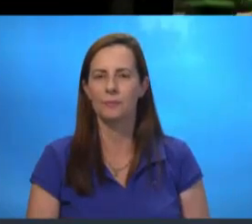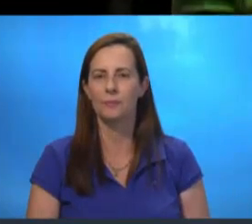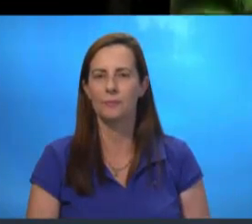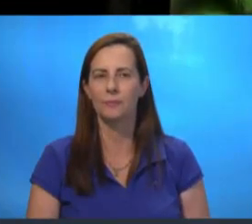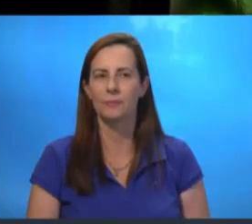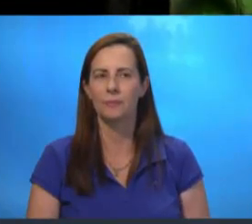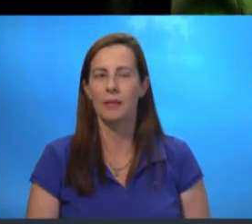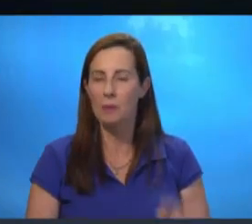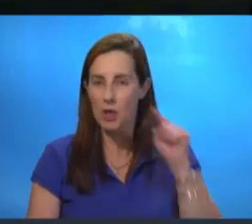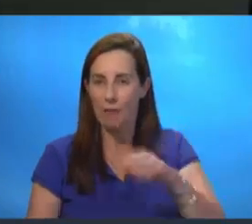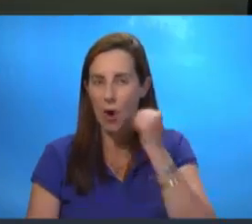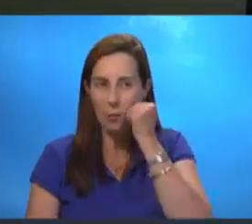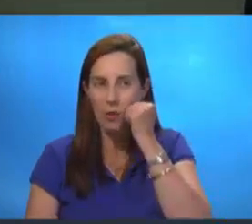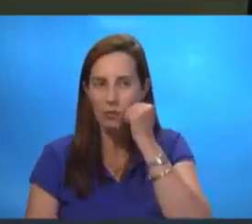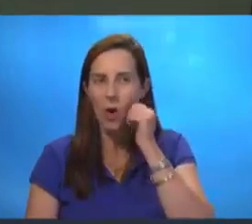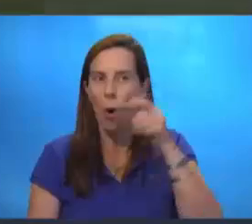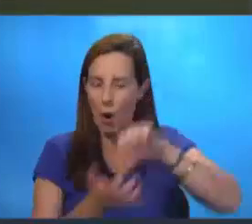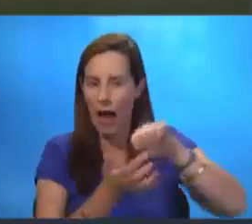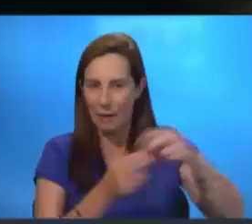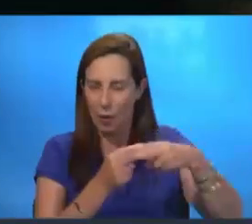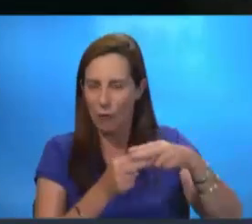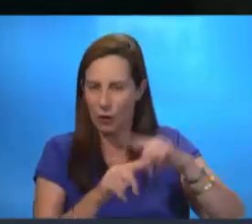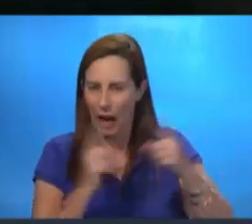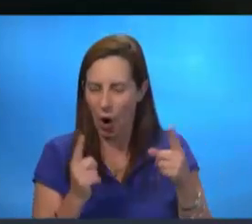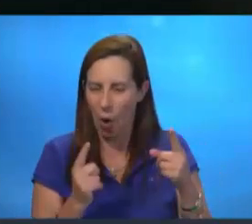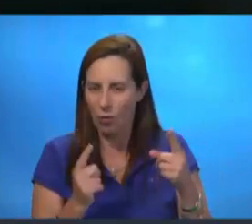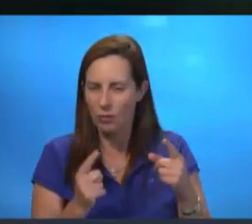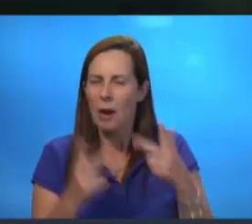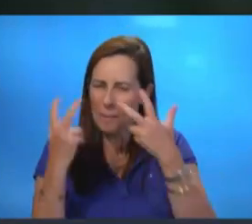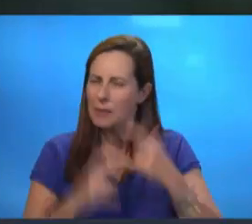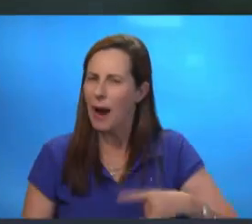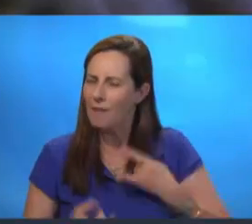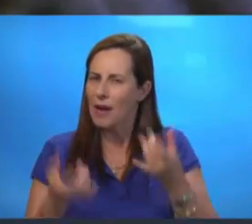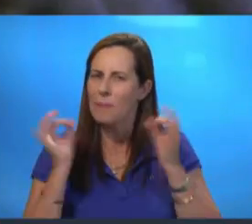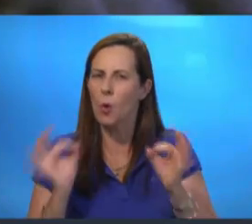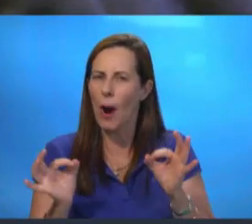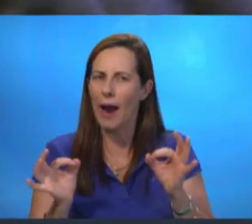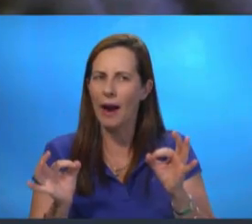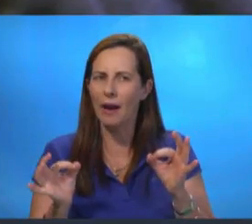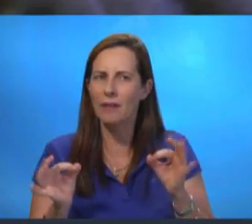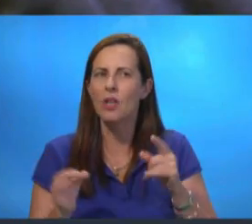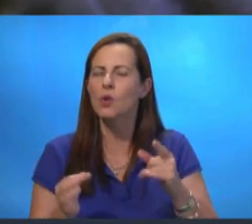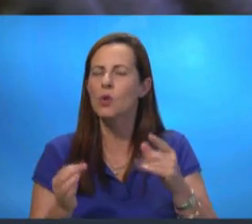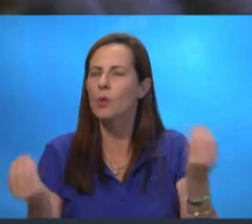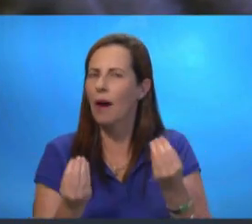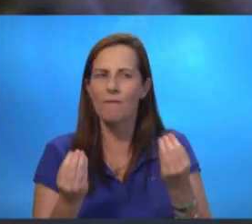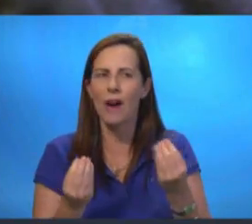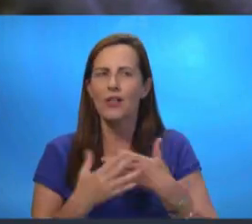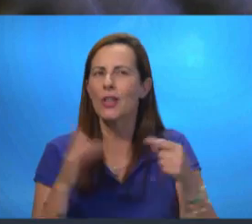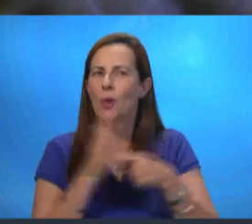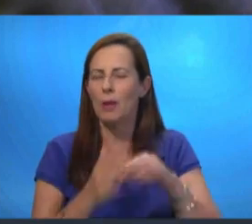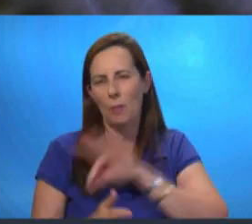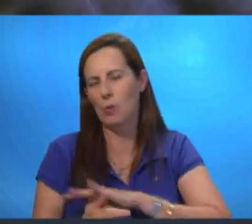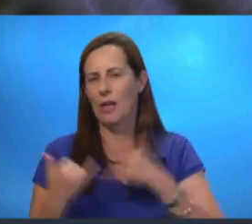מי שיגיע למוסקבה או לערים המארחות האחרות, מצפה חוויה מיוחדת. את האטרקציון, אנלוגו קטורמו נט